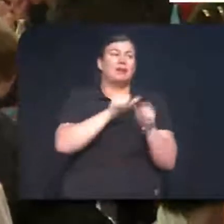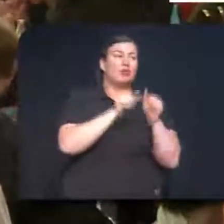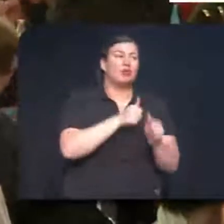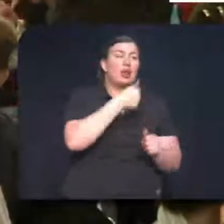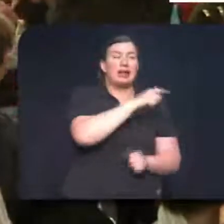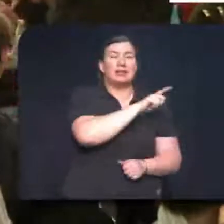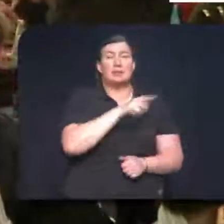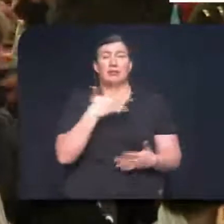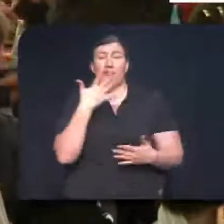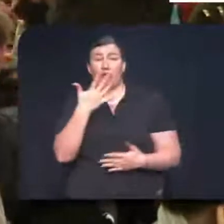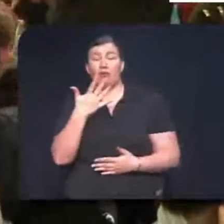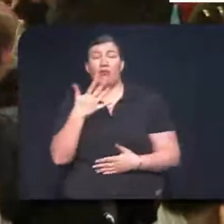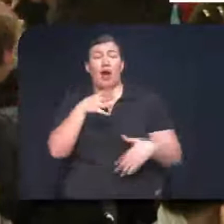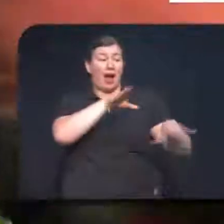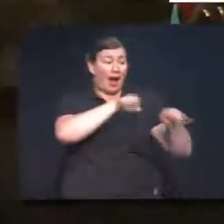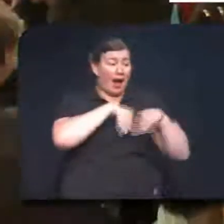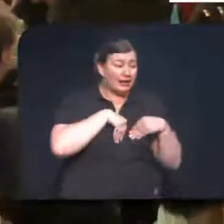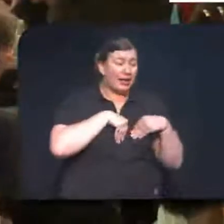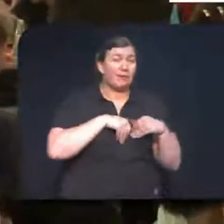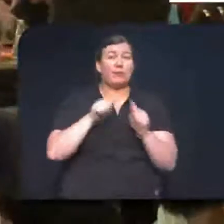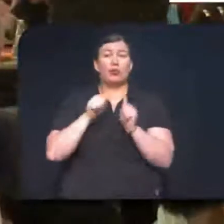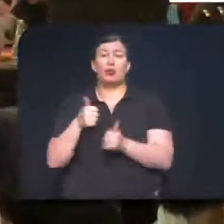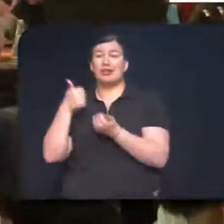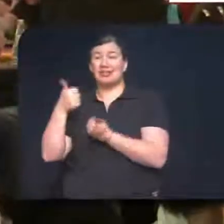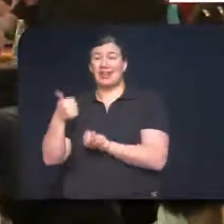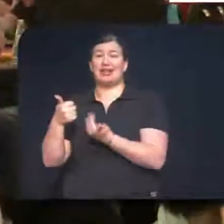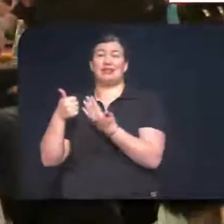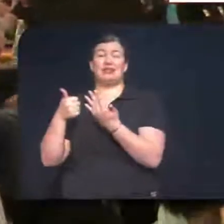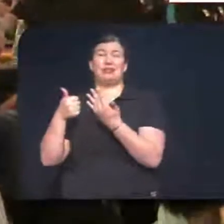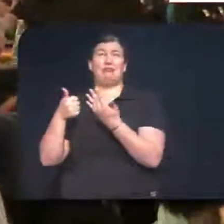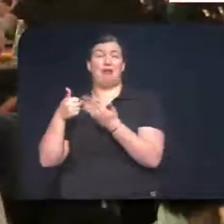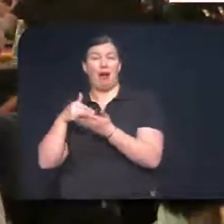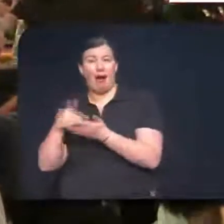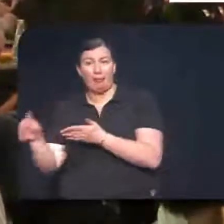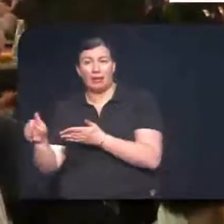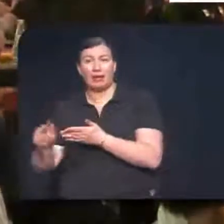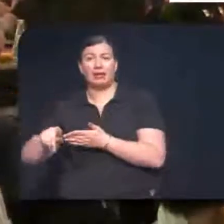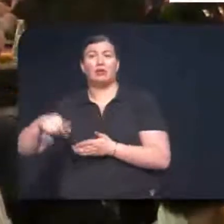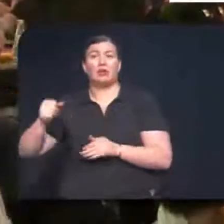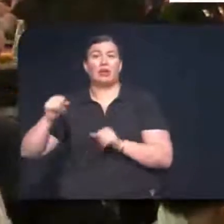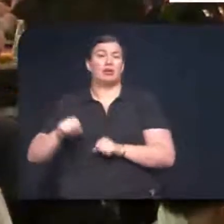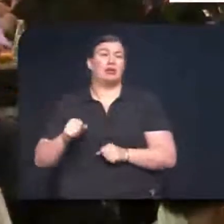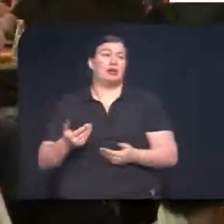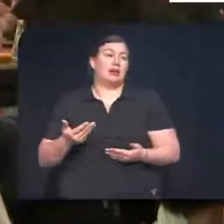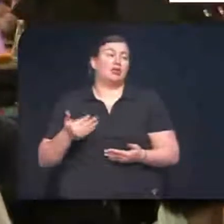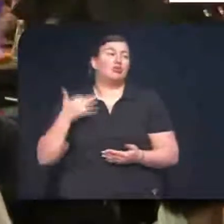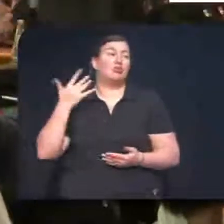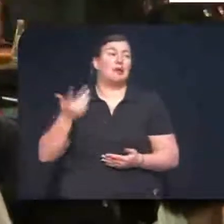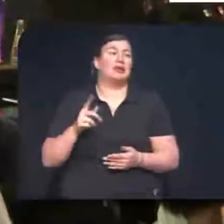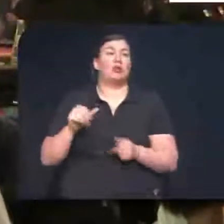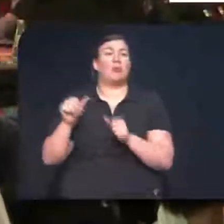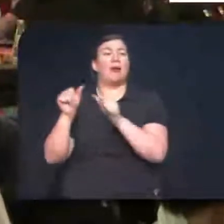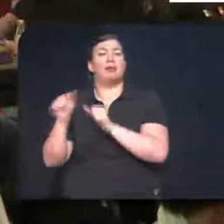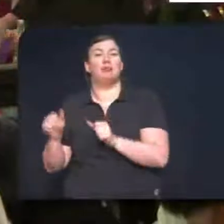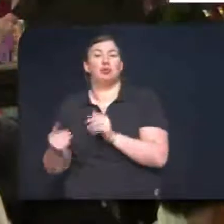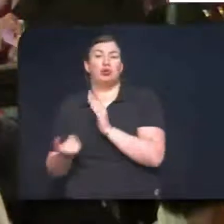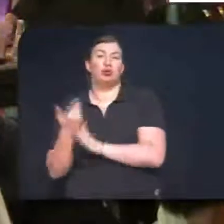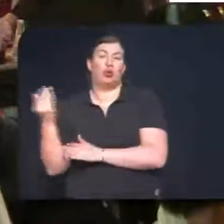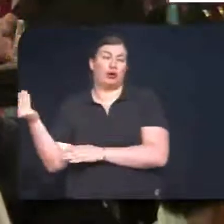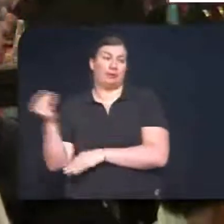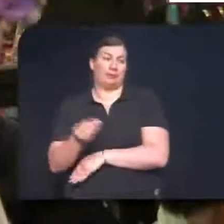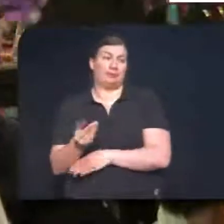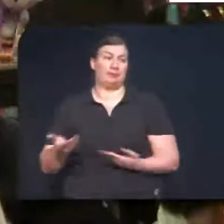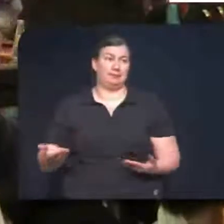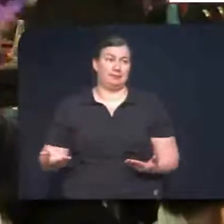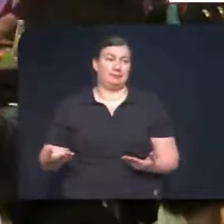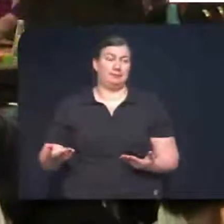6 ablehnen und wir können gerne irgendwann ein Modul was eine etwas schwächere Einschränkung der abschieberpraxis